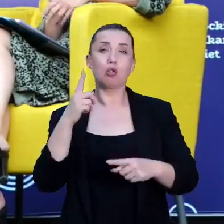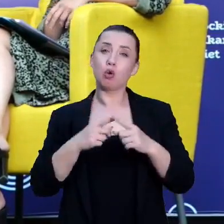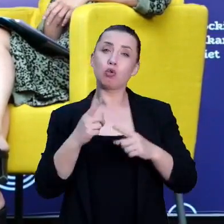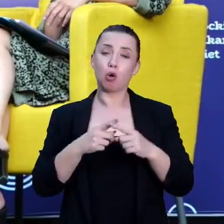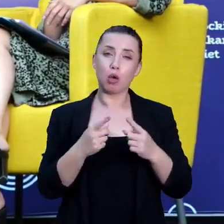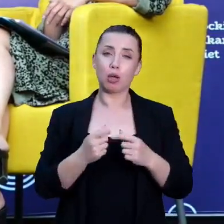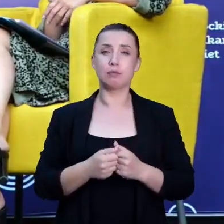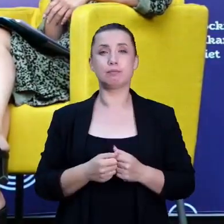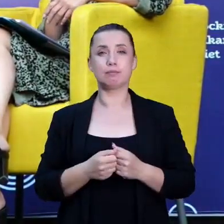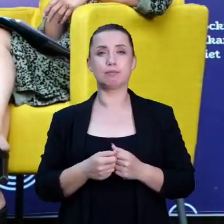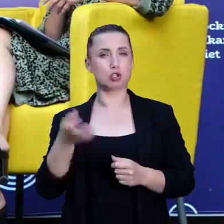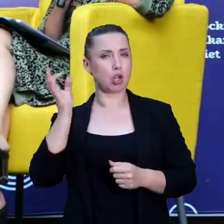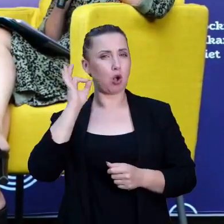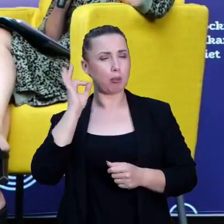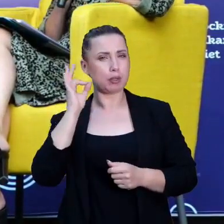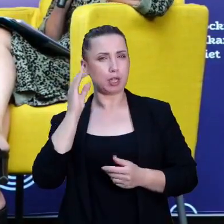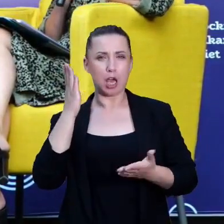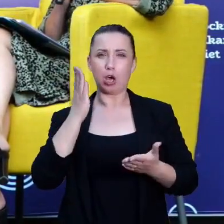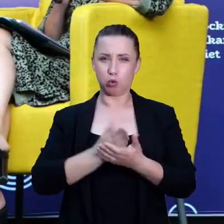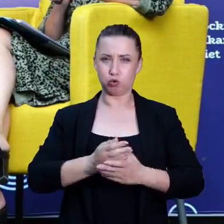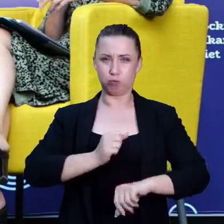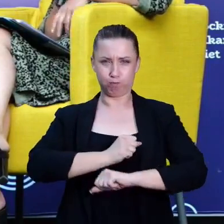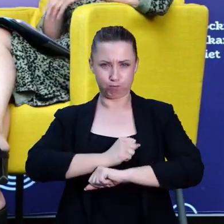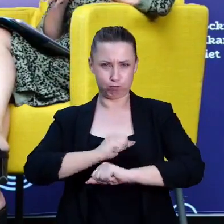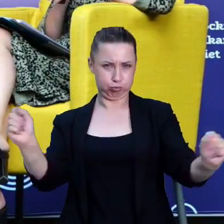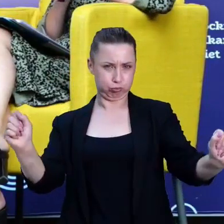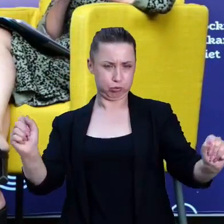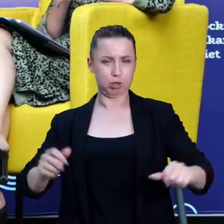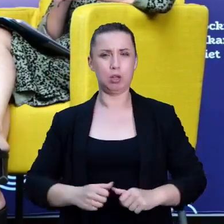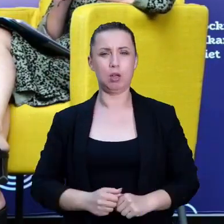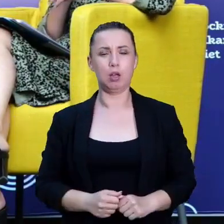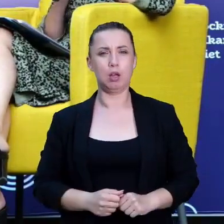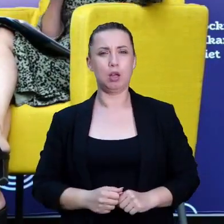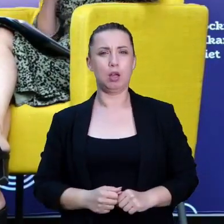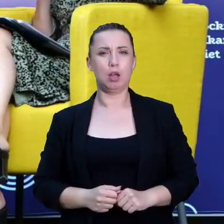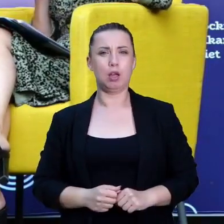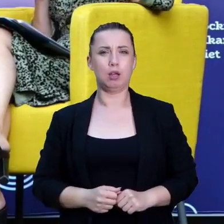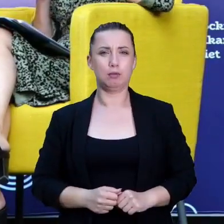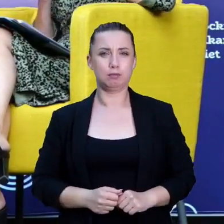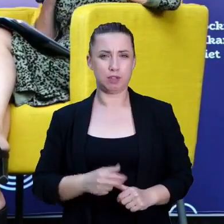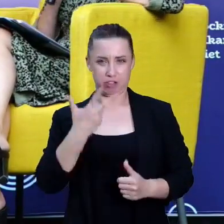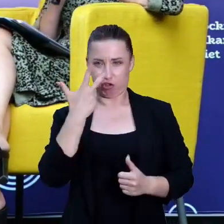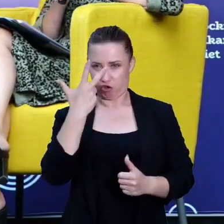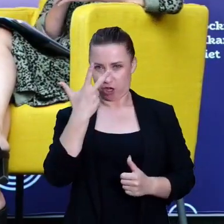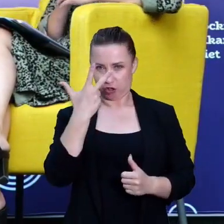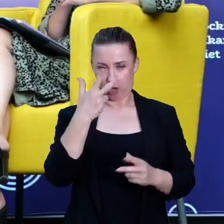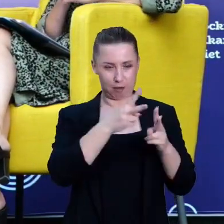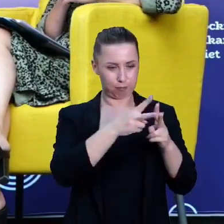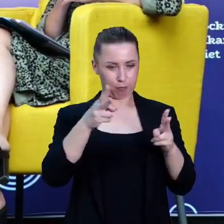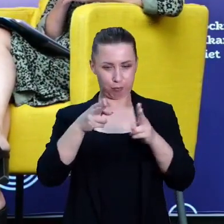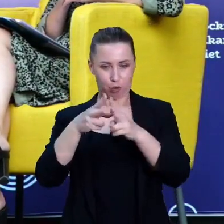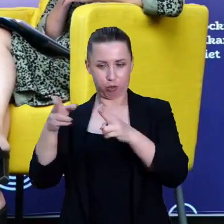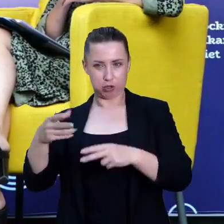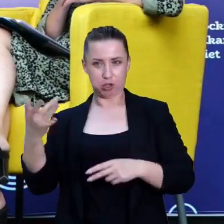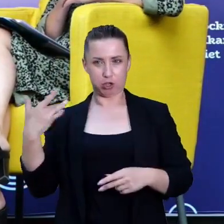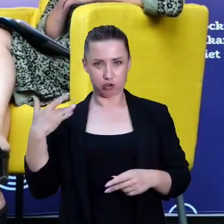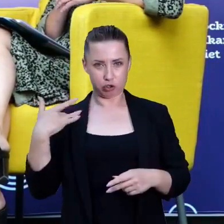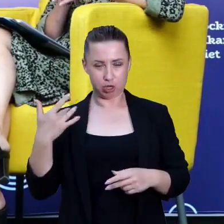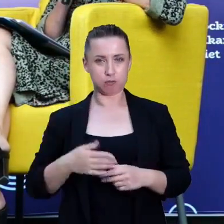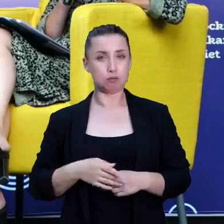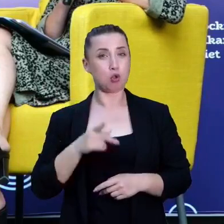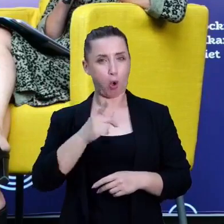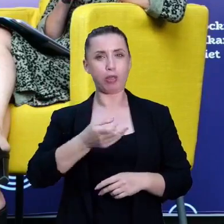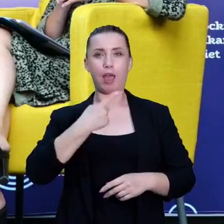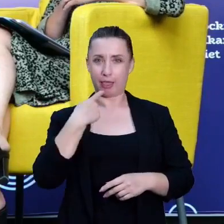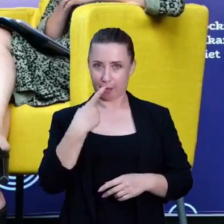że kobiety jak już się wyzwolą w tej tak zwanej trzeciej fazie życia, to